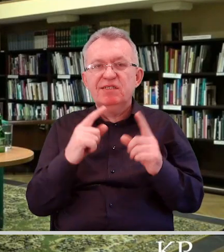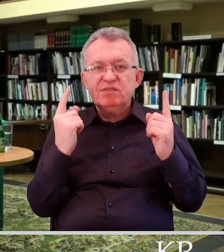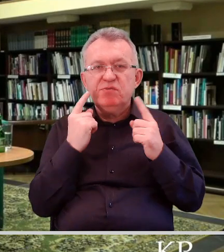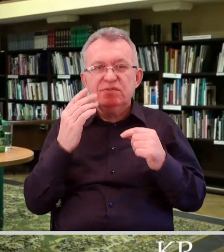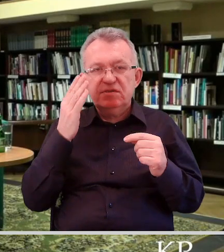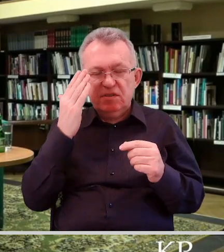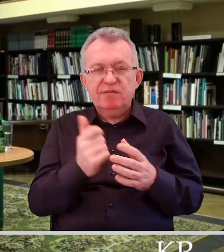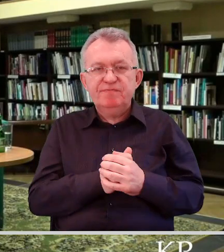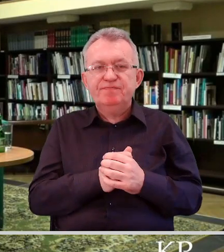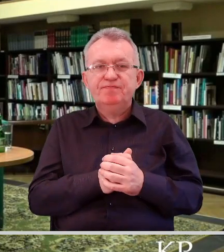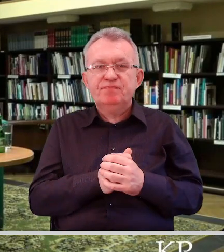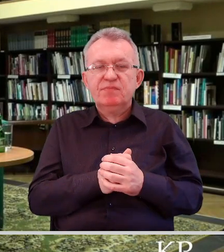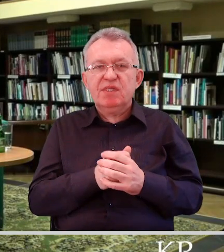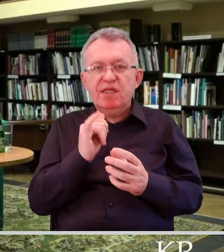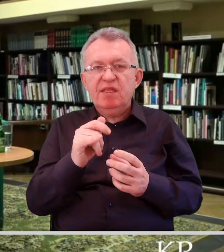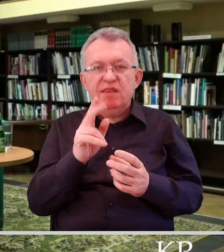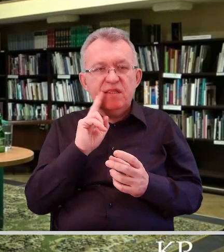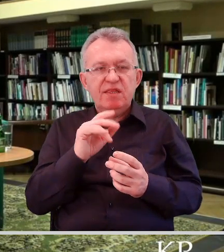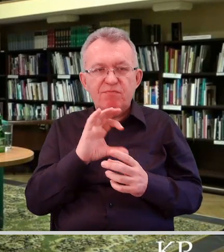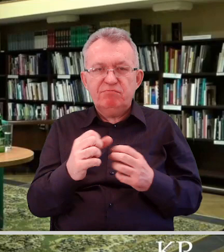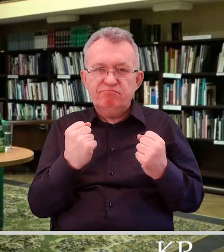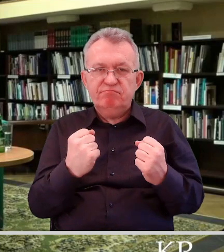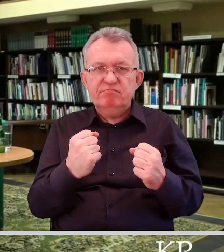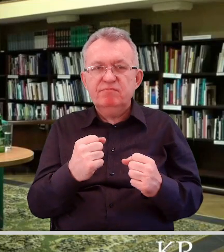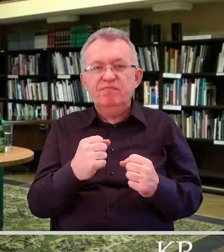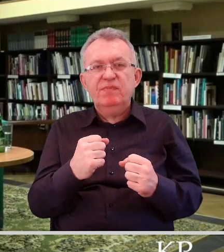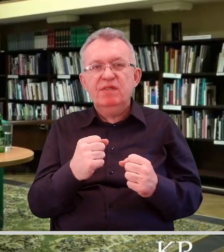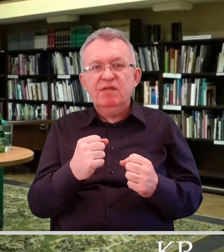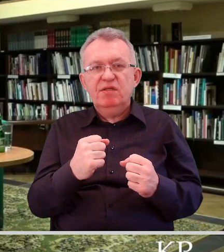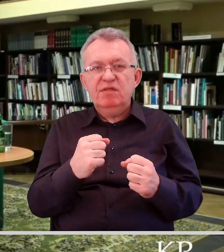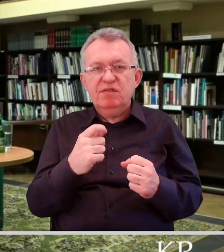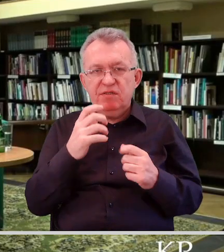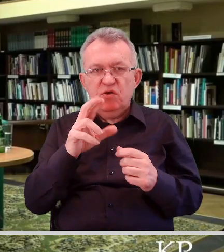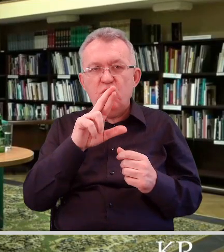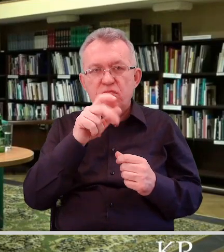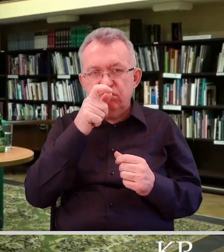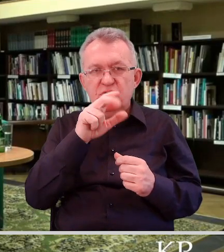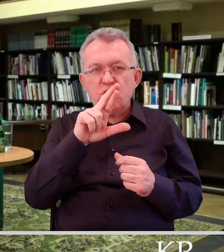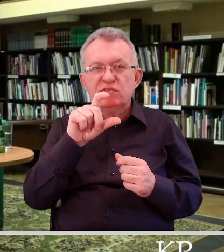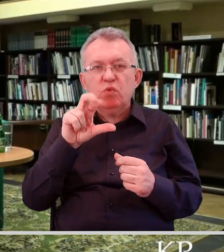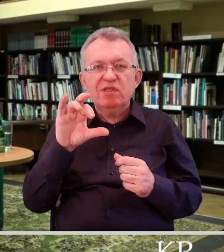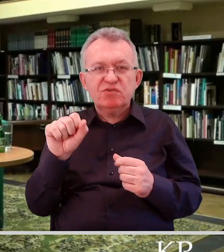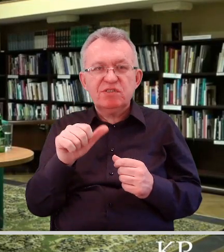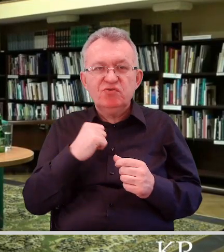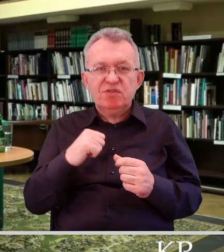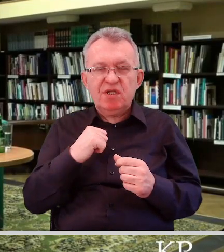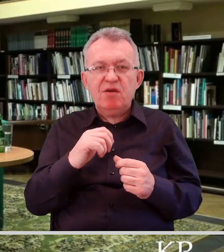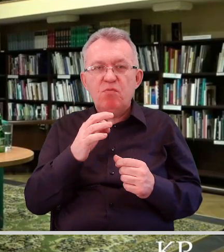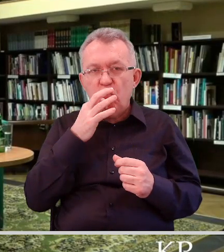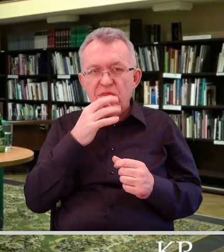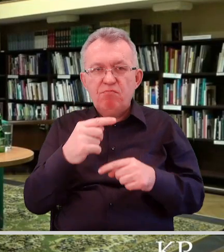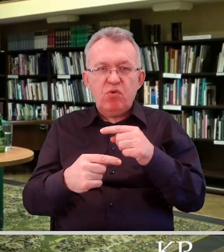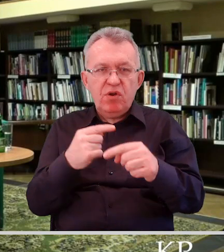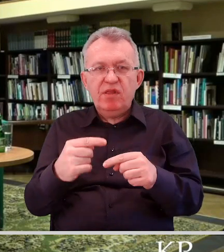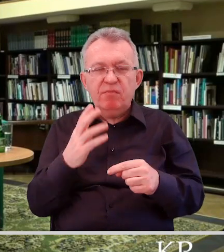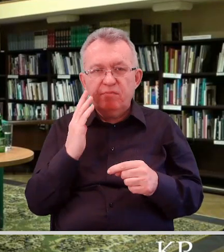zna. I teraz najbardziej nawet wzmocniona rozbójniczka czeka na to, że młode pokolenie